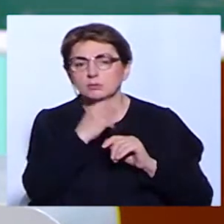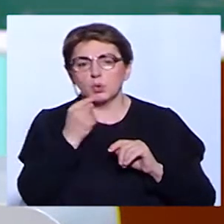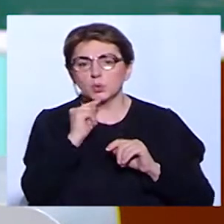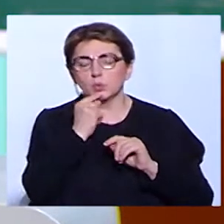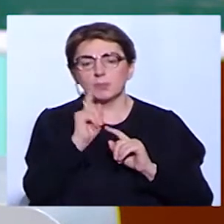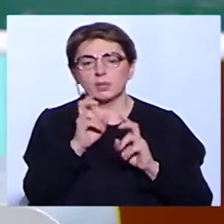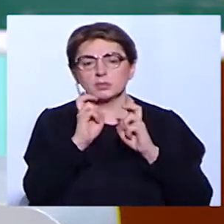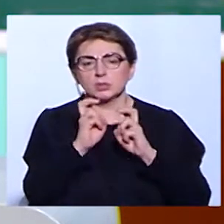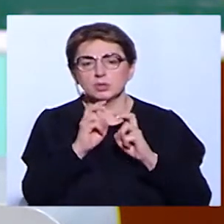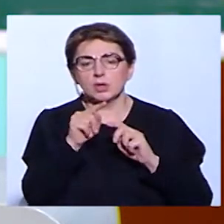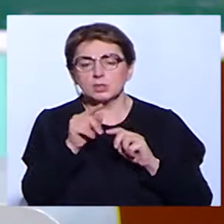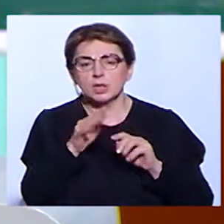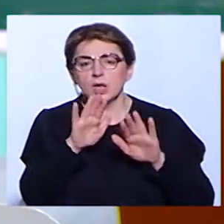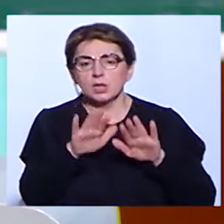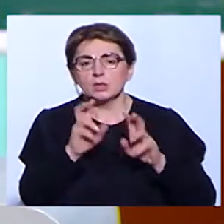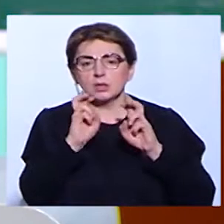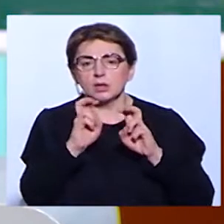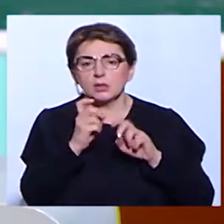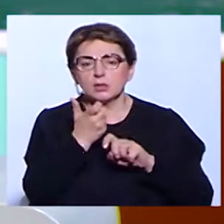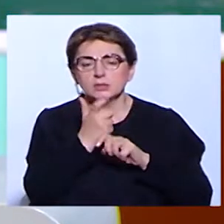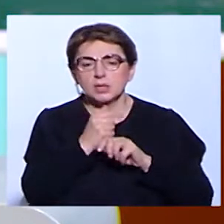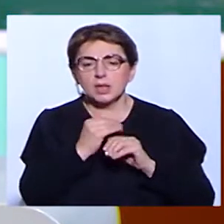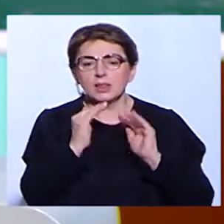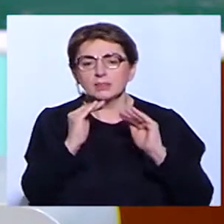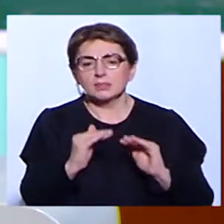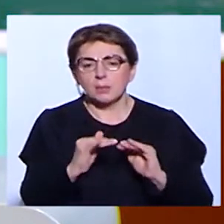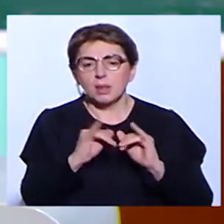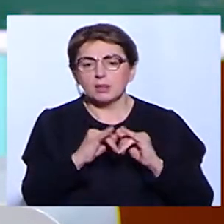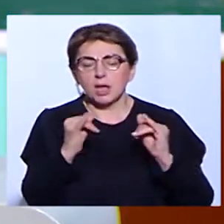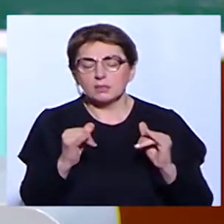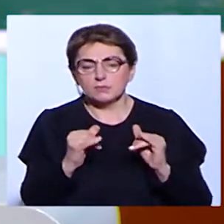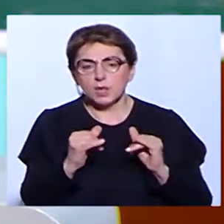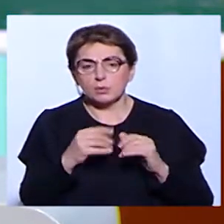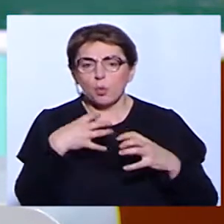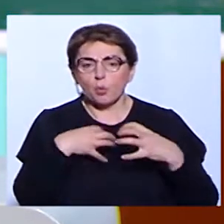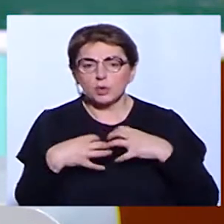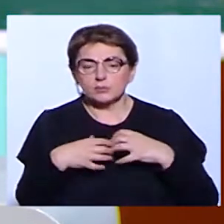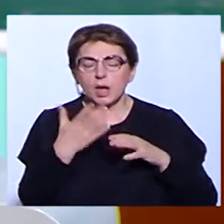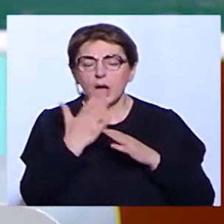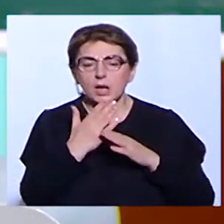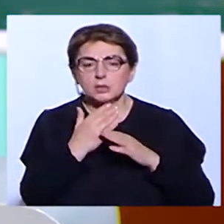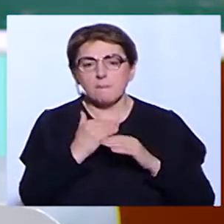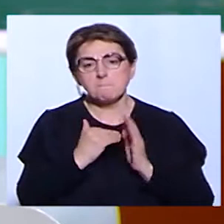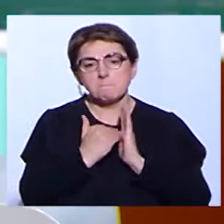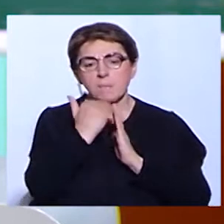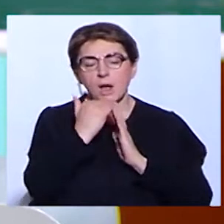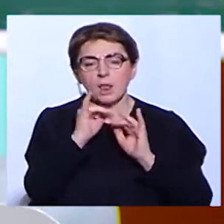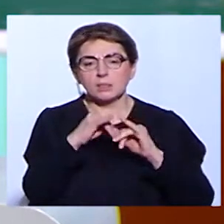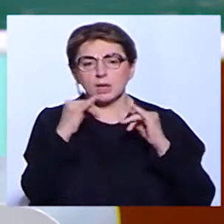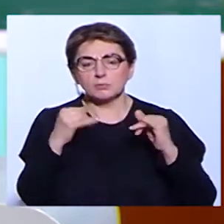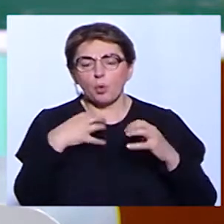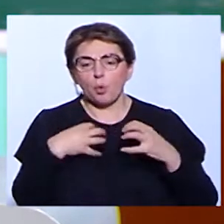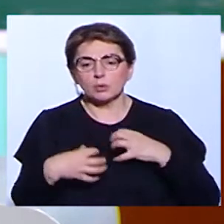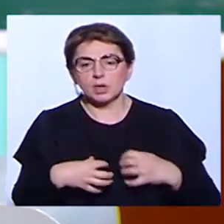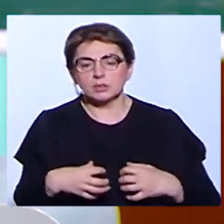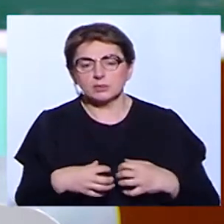ნიშნავს, რომ არსებობს დაბალ განვითარებული ორგანიზმები და არსებობს მაღალ განვითარებული